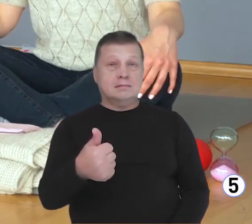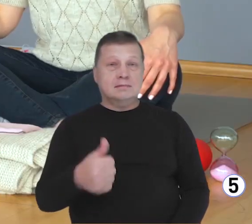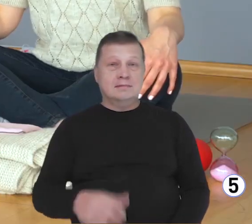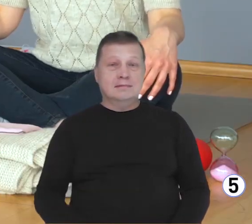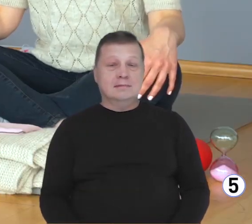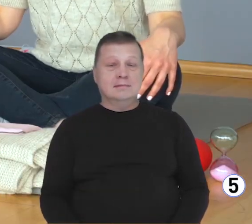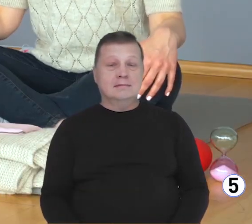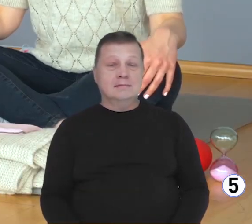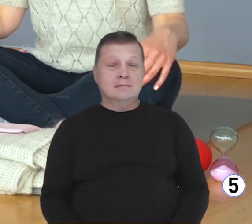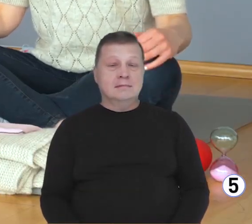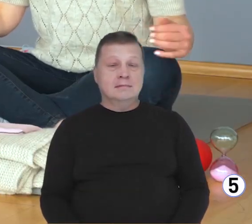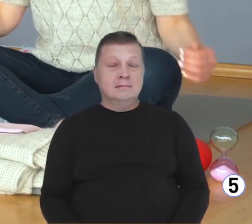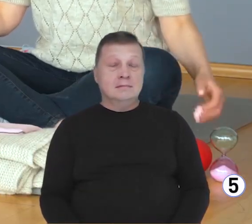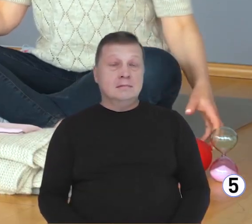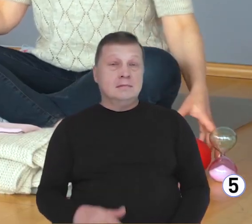1.